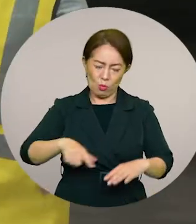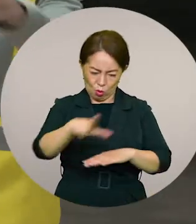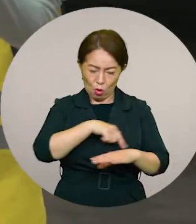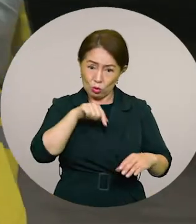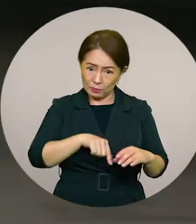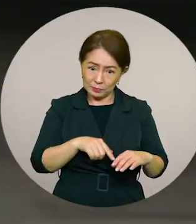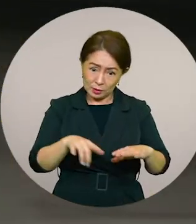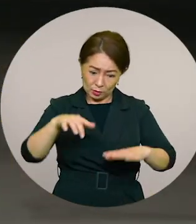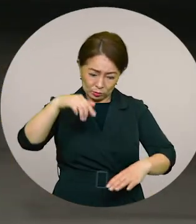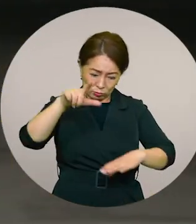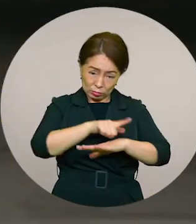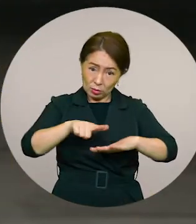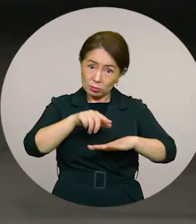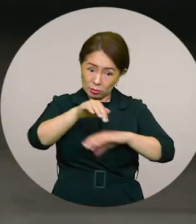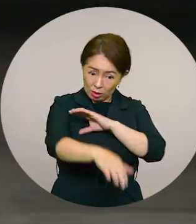маань өөрөө доошоогоо